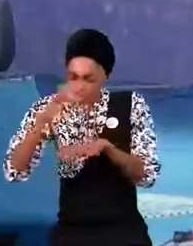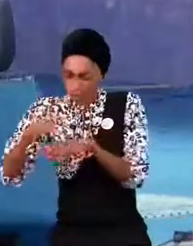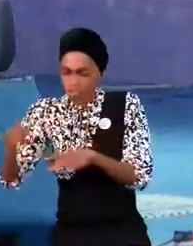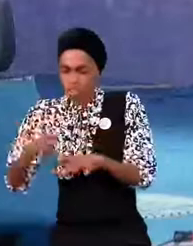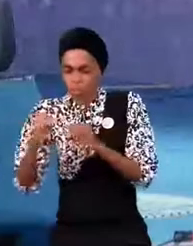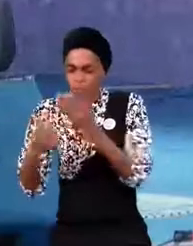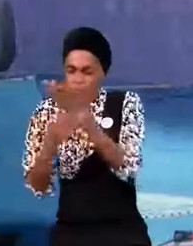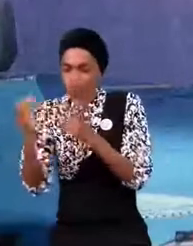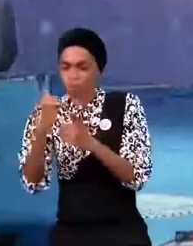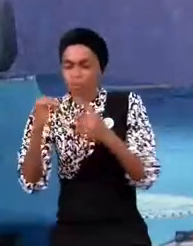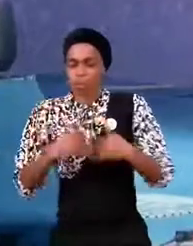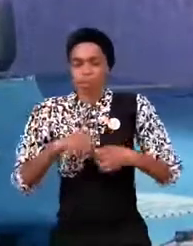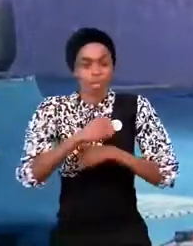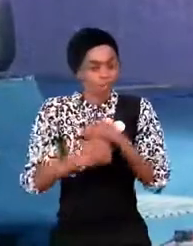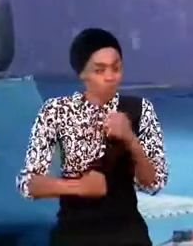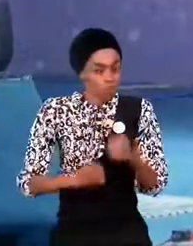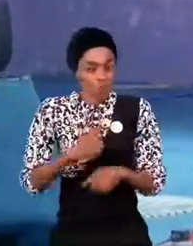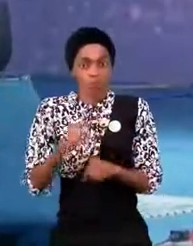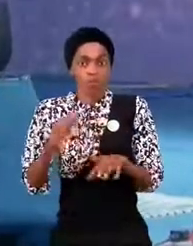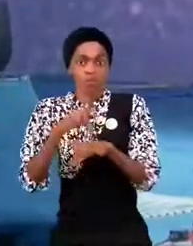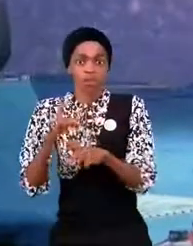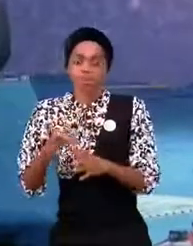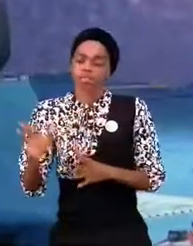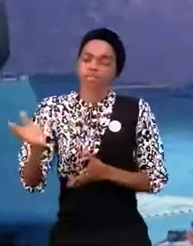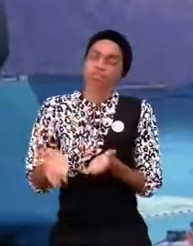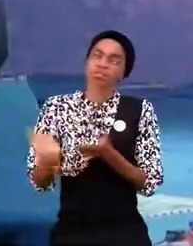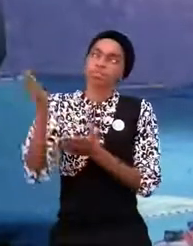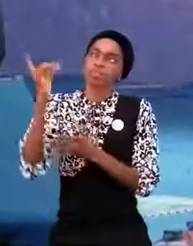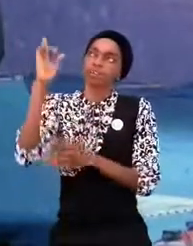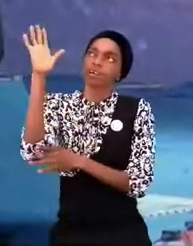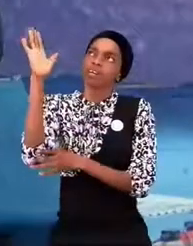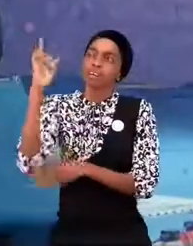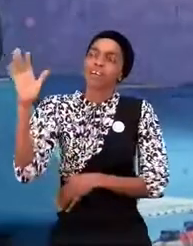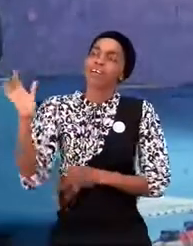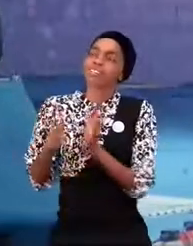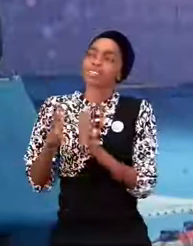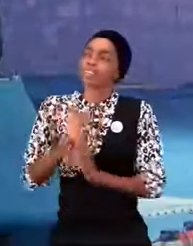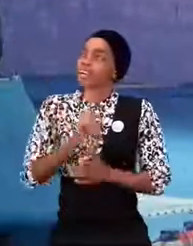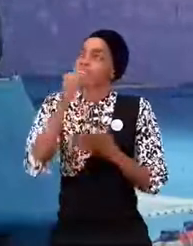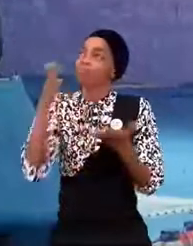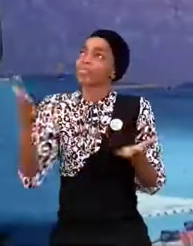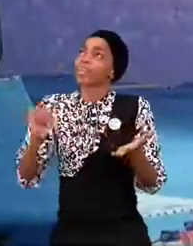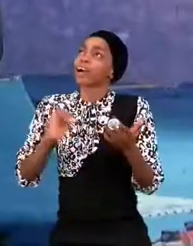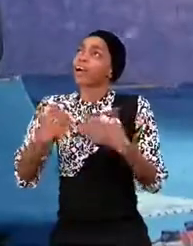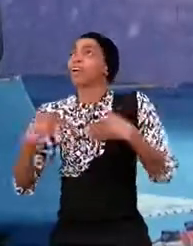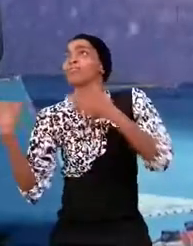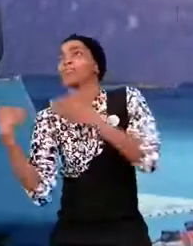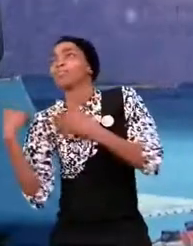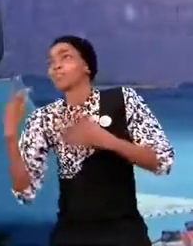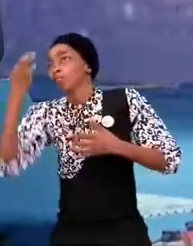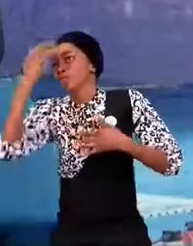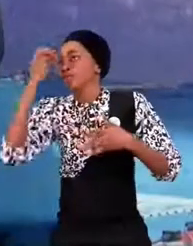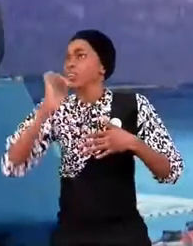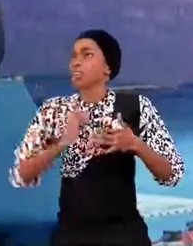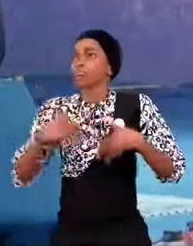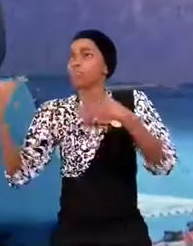mets ta main là-bas et tu lèves l'autre main, tu dis, je suis là, j'ai un fardeau de maladie, j'ai un fardeau d'infirmité, tu dois